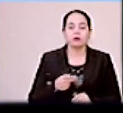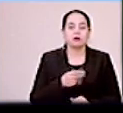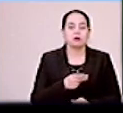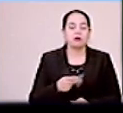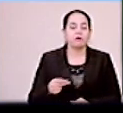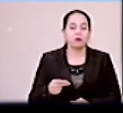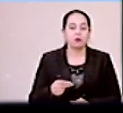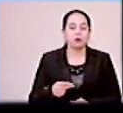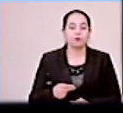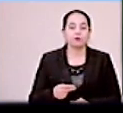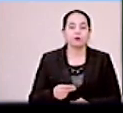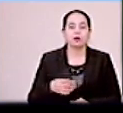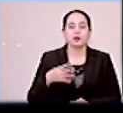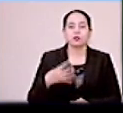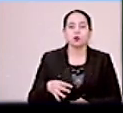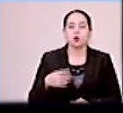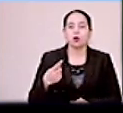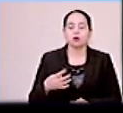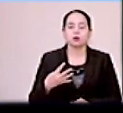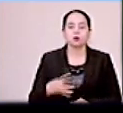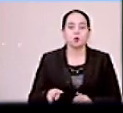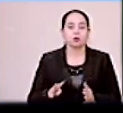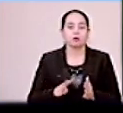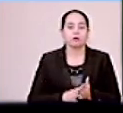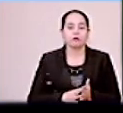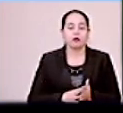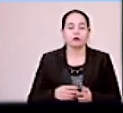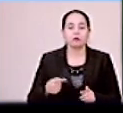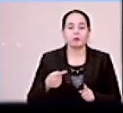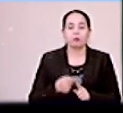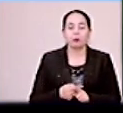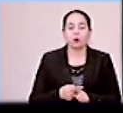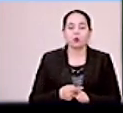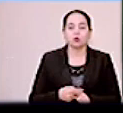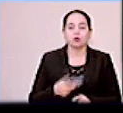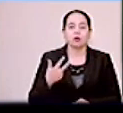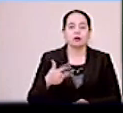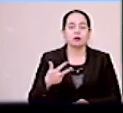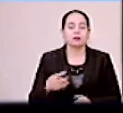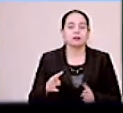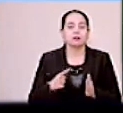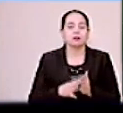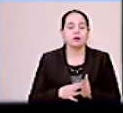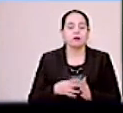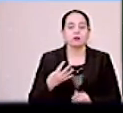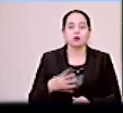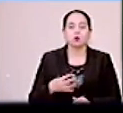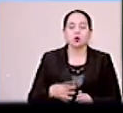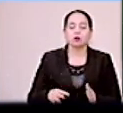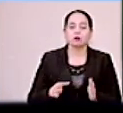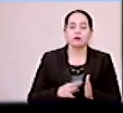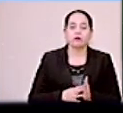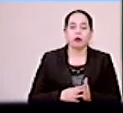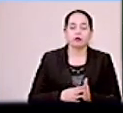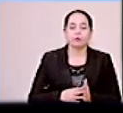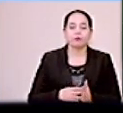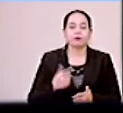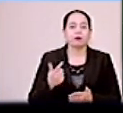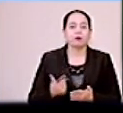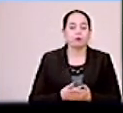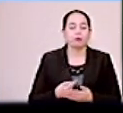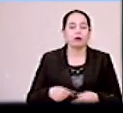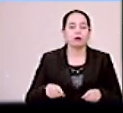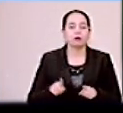равно 41 49 плюс 39 49.